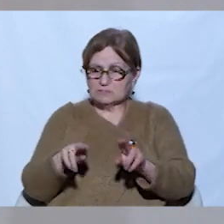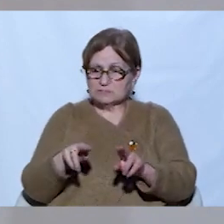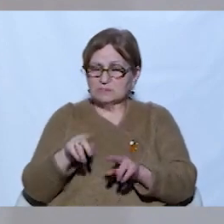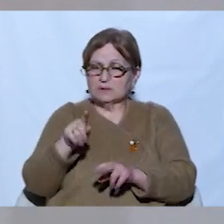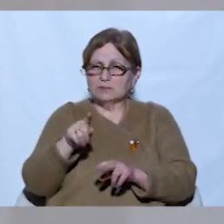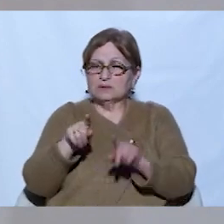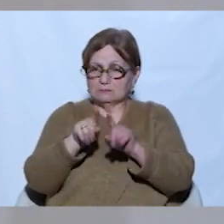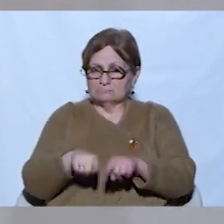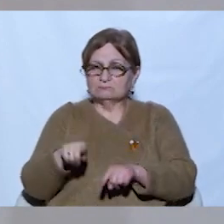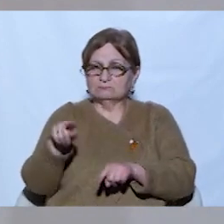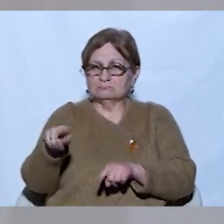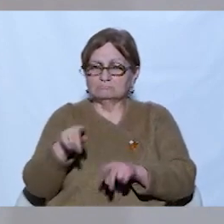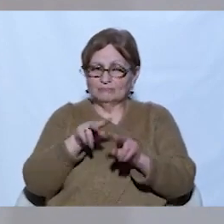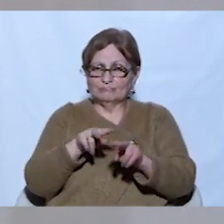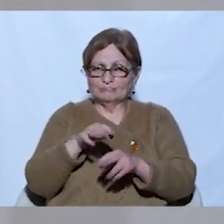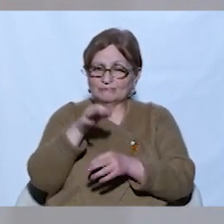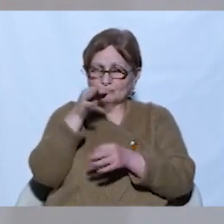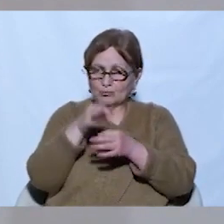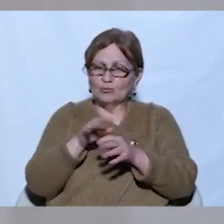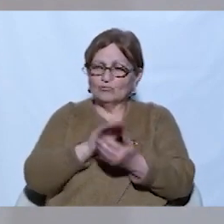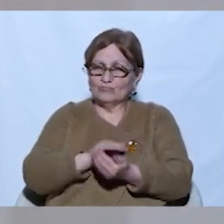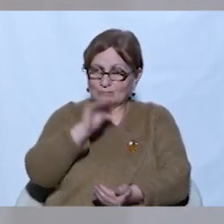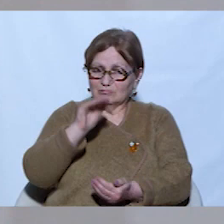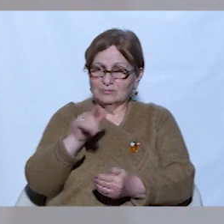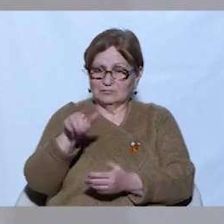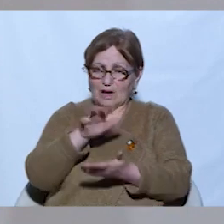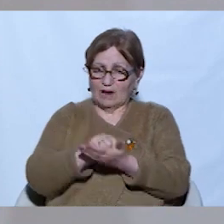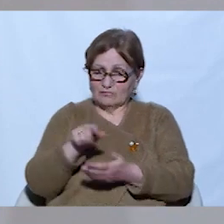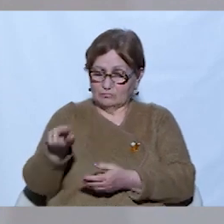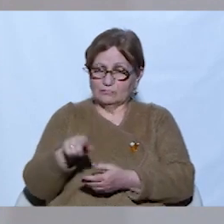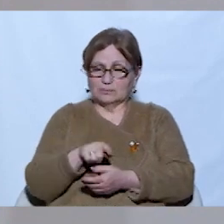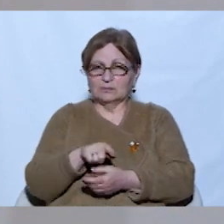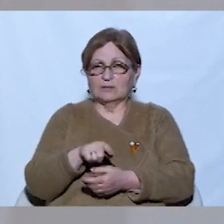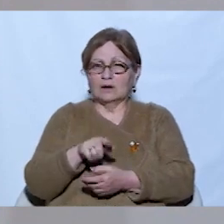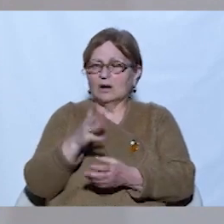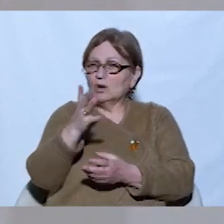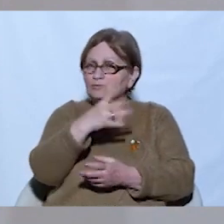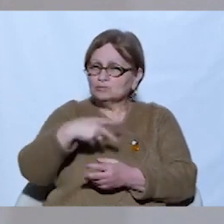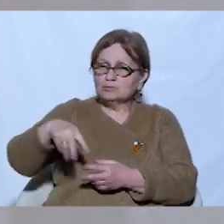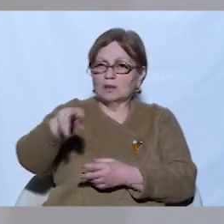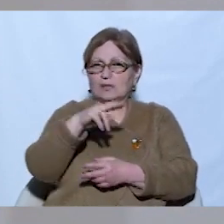შეიძლება ძიძაც, რომელიც ნაწილობრივ ბავშვის აღზრდის პროცესში არის დაკავებული,